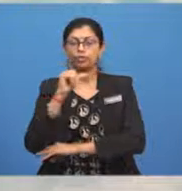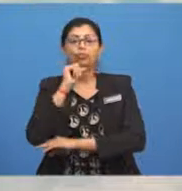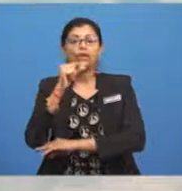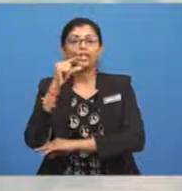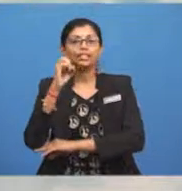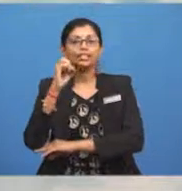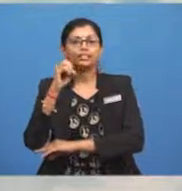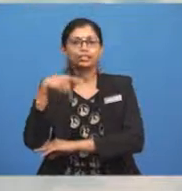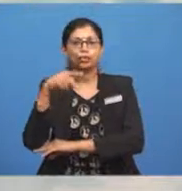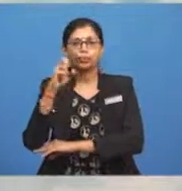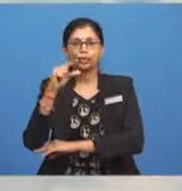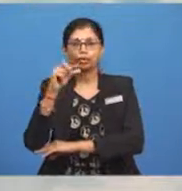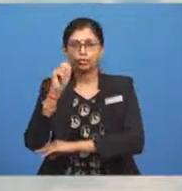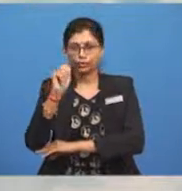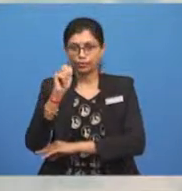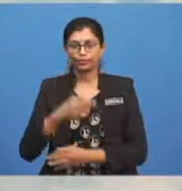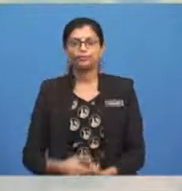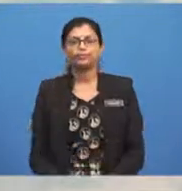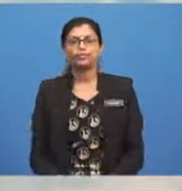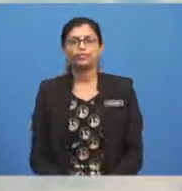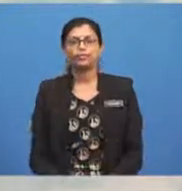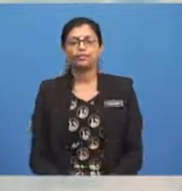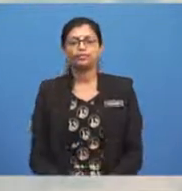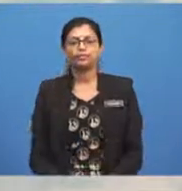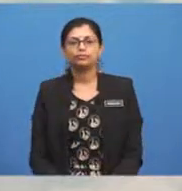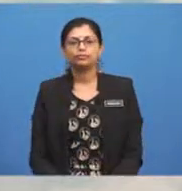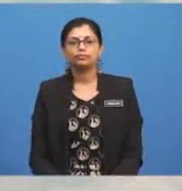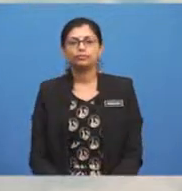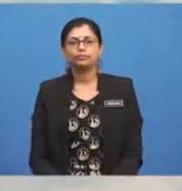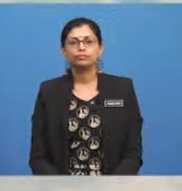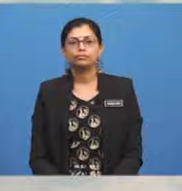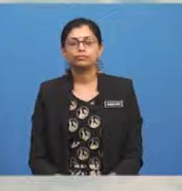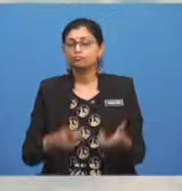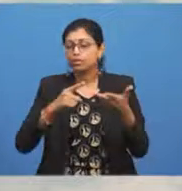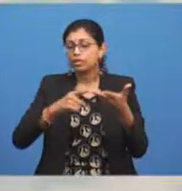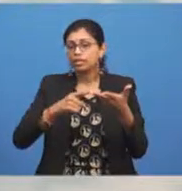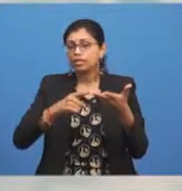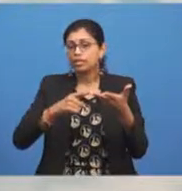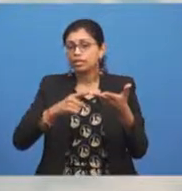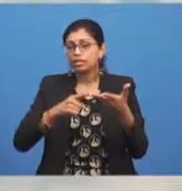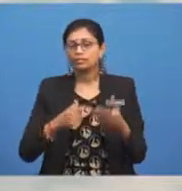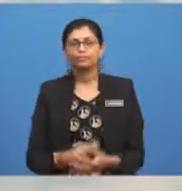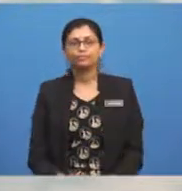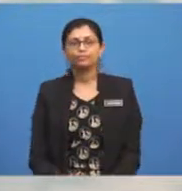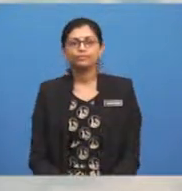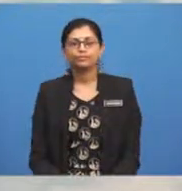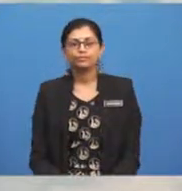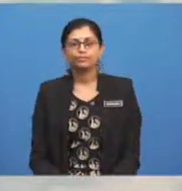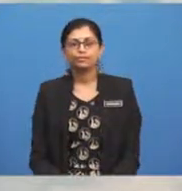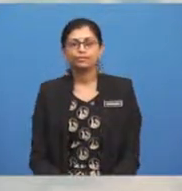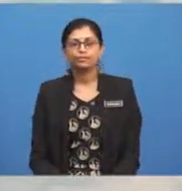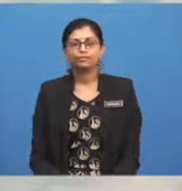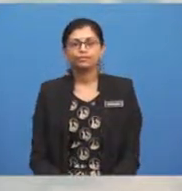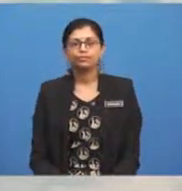geopegun. Manakala, objektif kita yang terakhir sekali iaitu